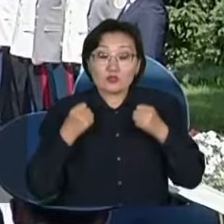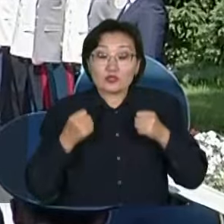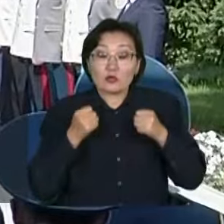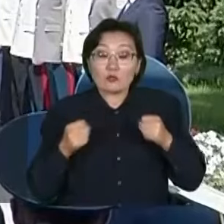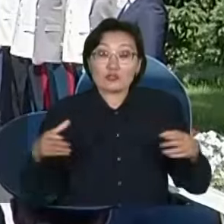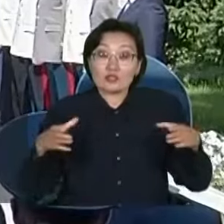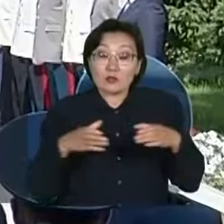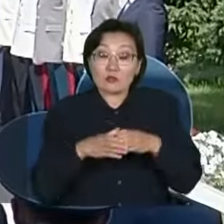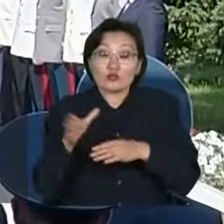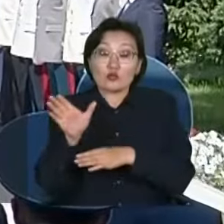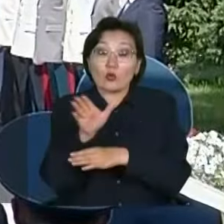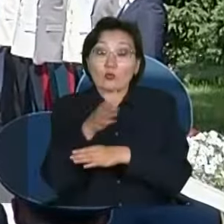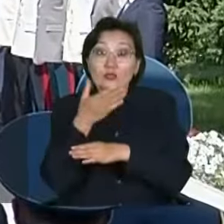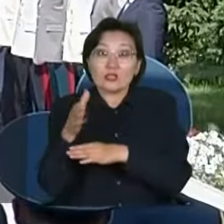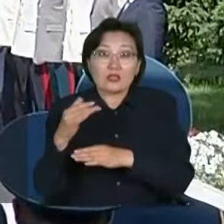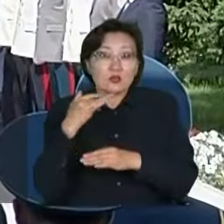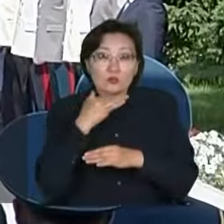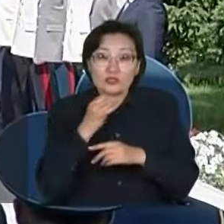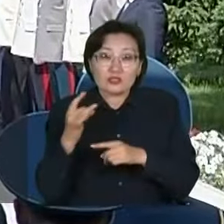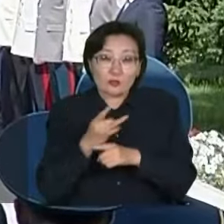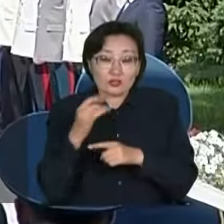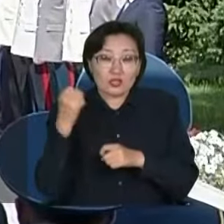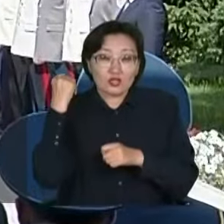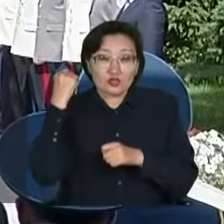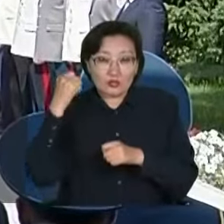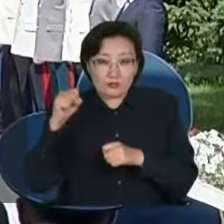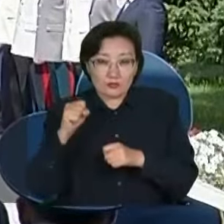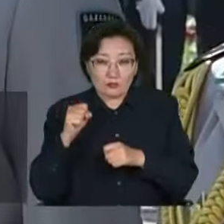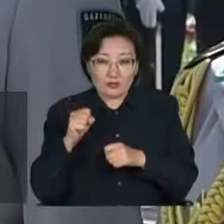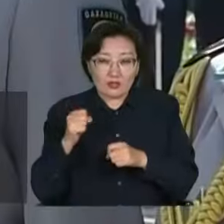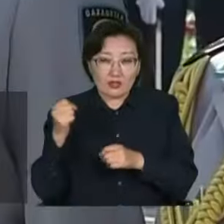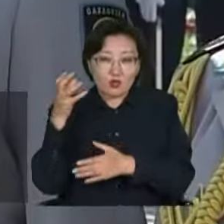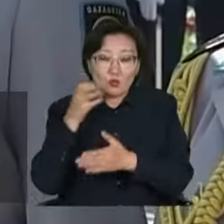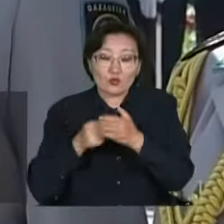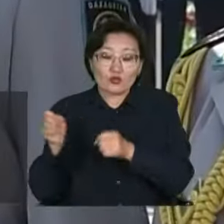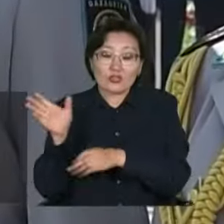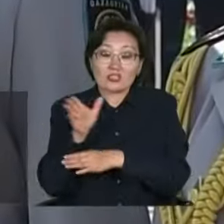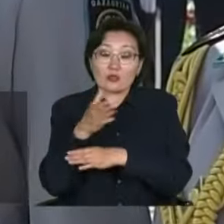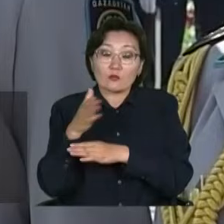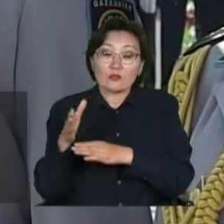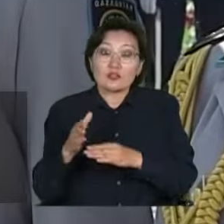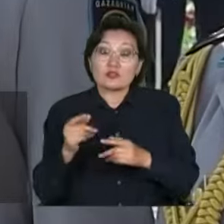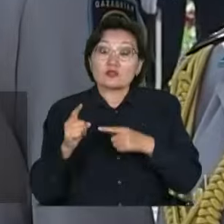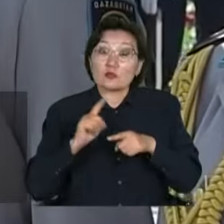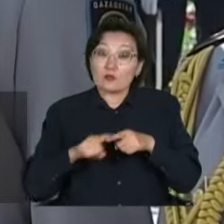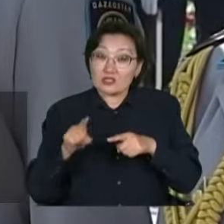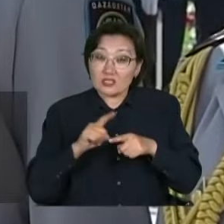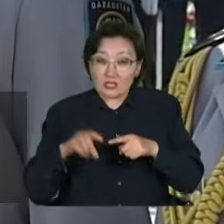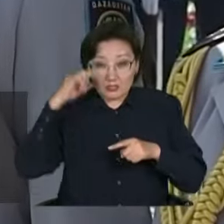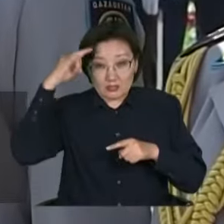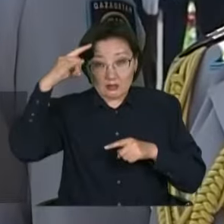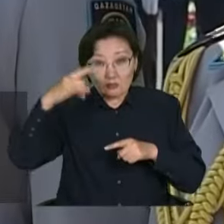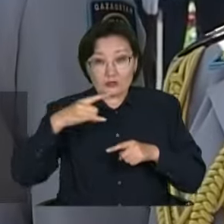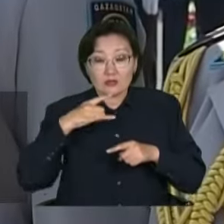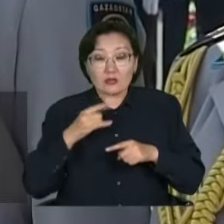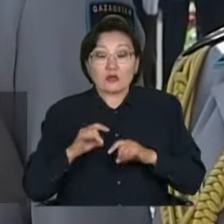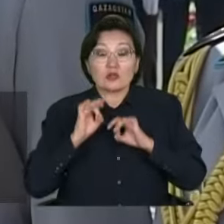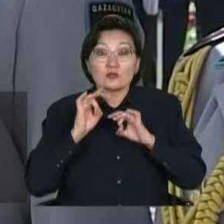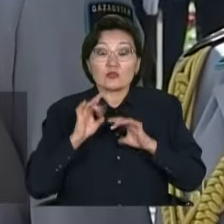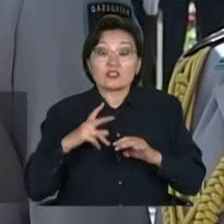Спортшыларымыз туымызды талай рет жеңіс тұғырына көтерді. Жақында қазақтың қайсар